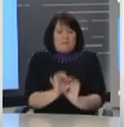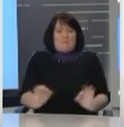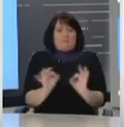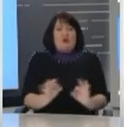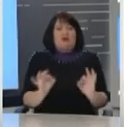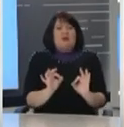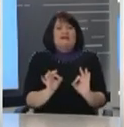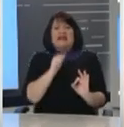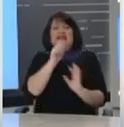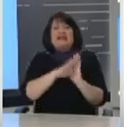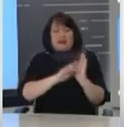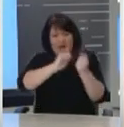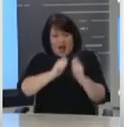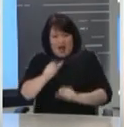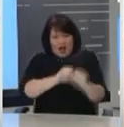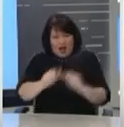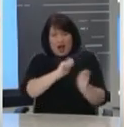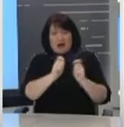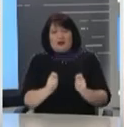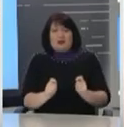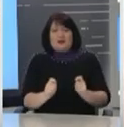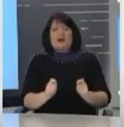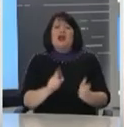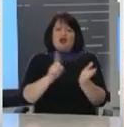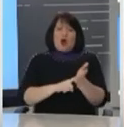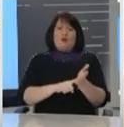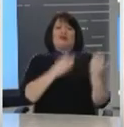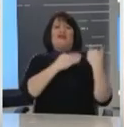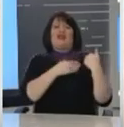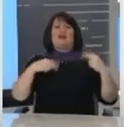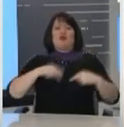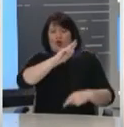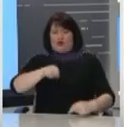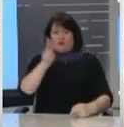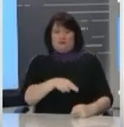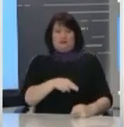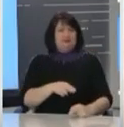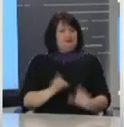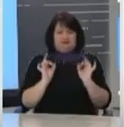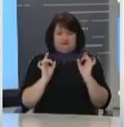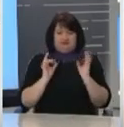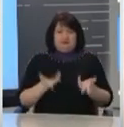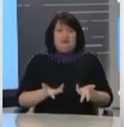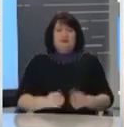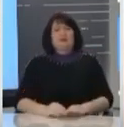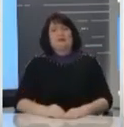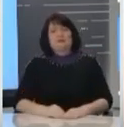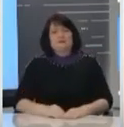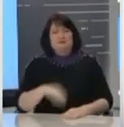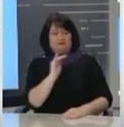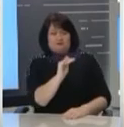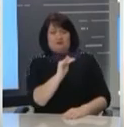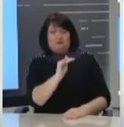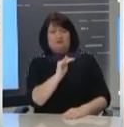για την αναθεώρηση του Συντάγματος και την κατάργηση του νόμου περί ευθύνης υπουργών. Ίσως να ξέρει περισσότερο να απευθυνθούμε στο